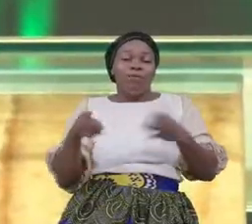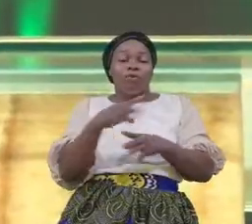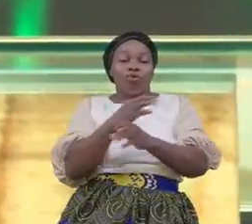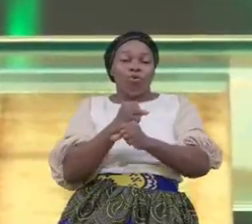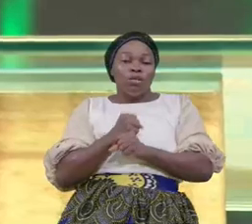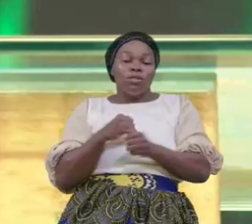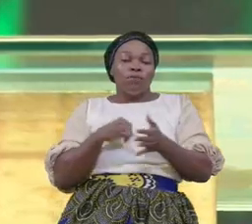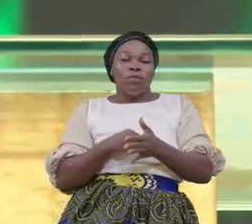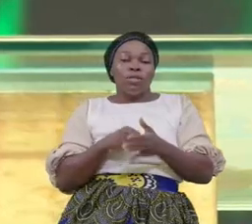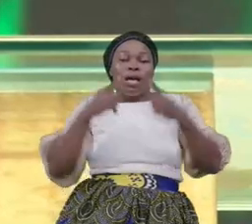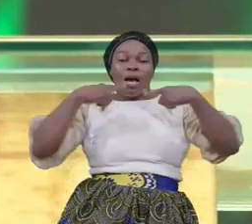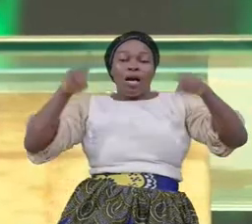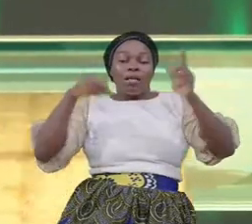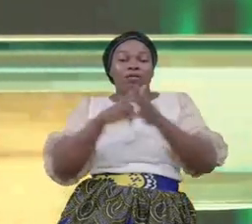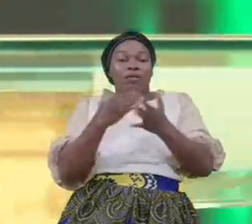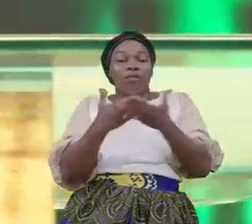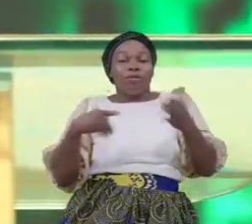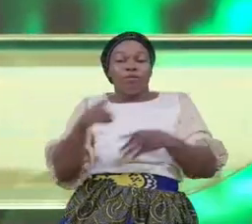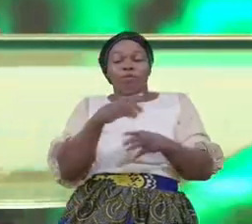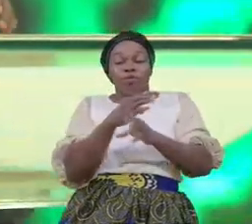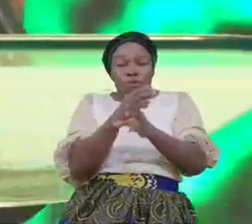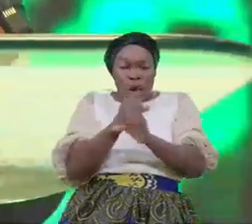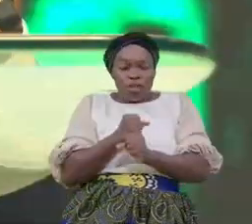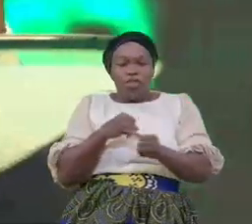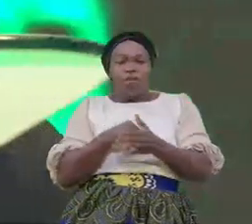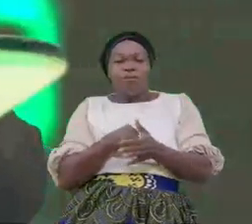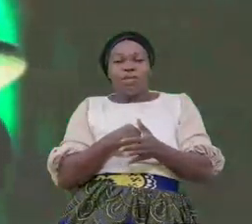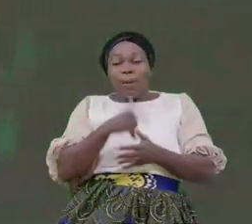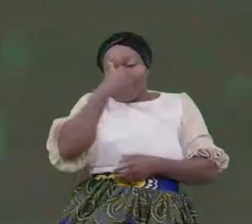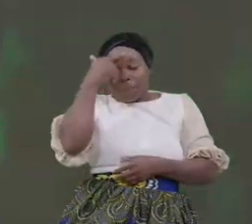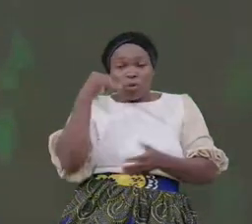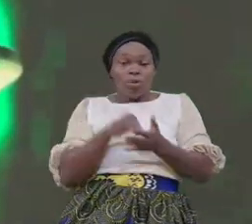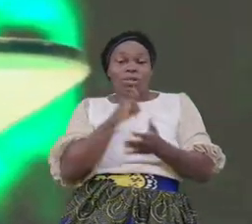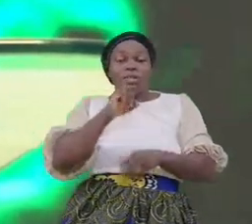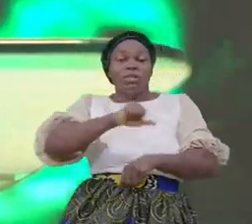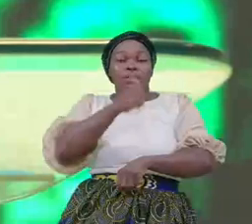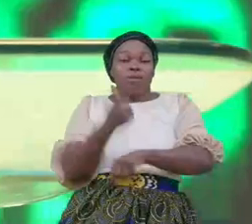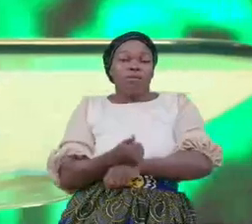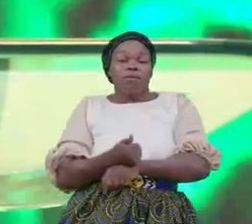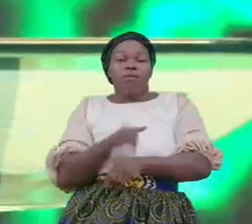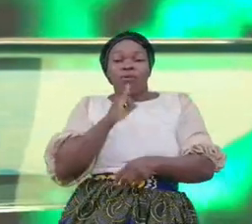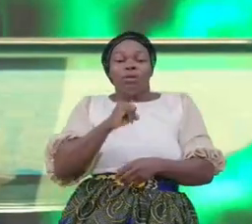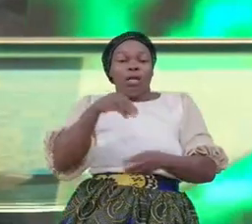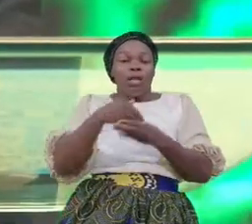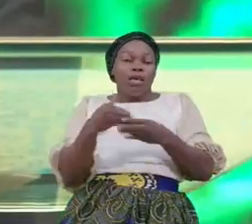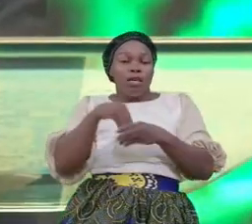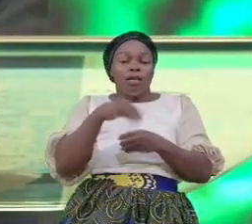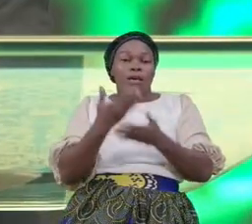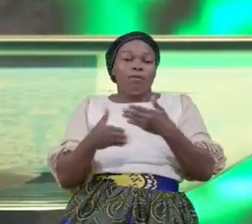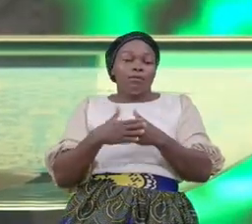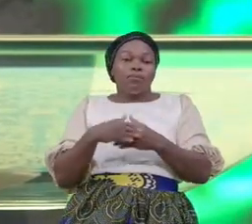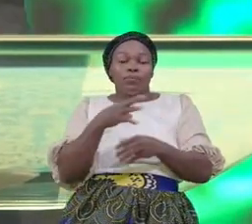Vous l'annoncez avant de le réaliser. Parce que déjà, c'est déjà réglé au ciel. Déjà, Christ l'a acquis pour